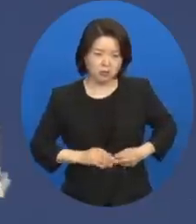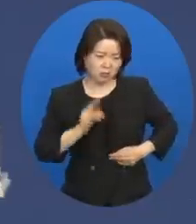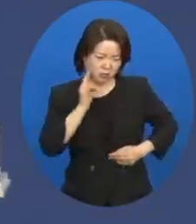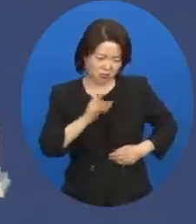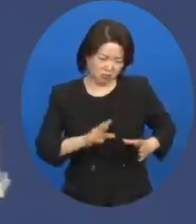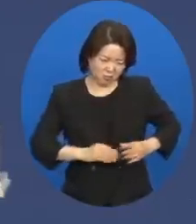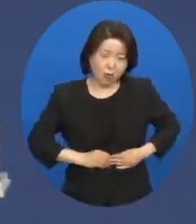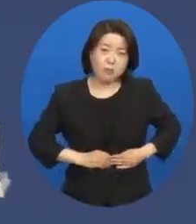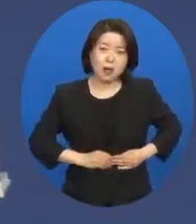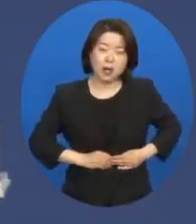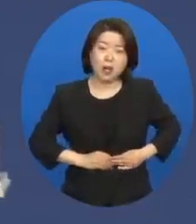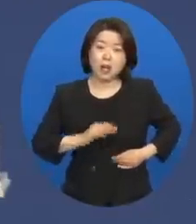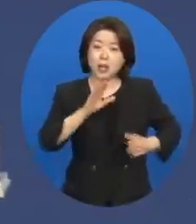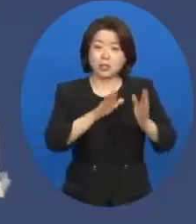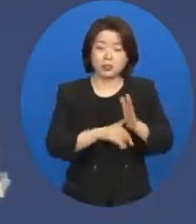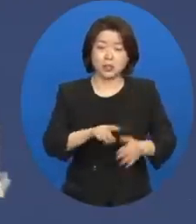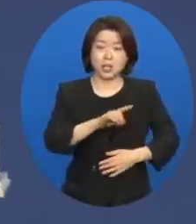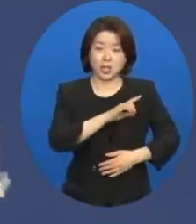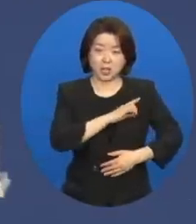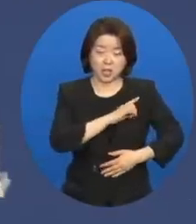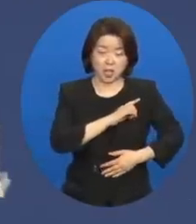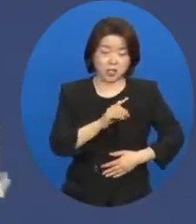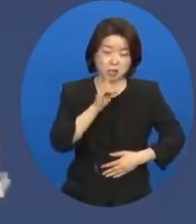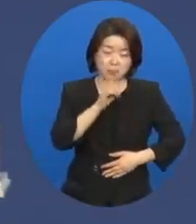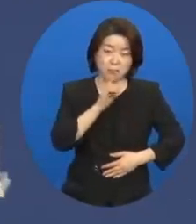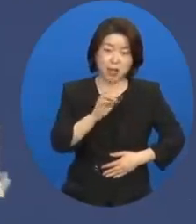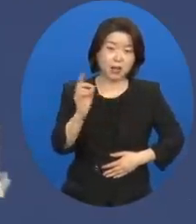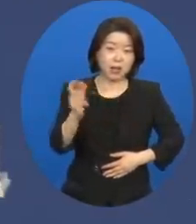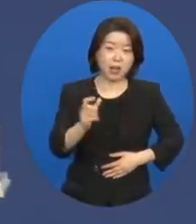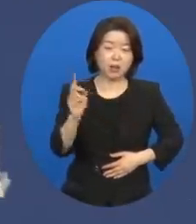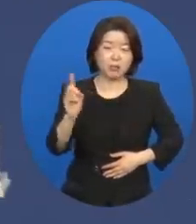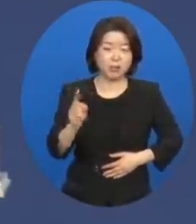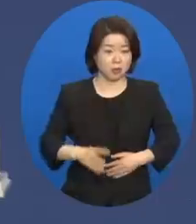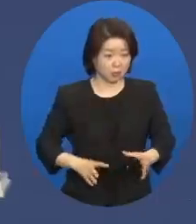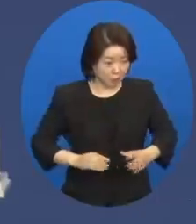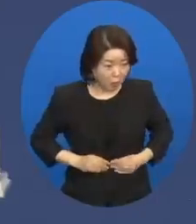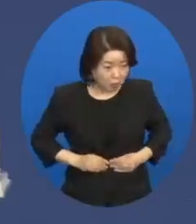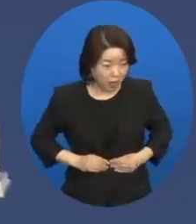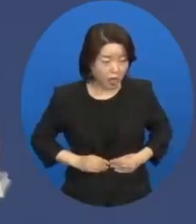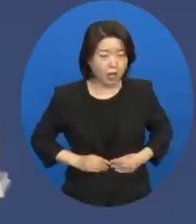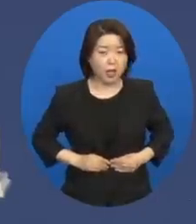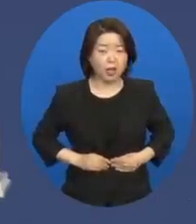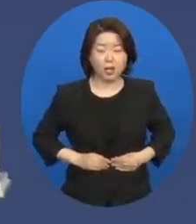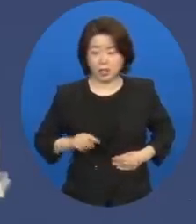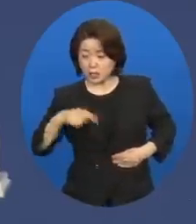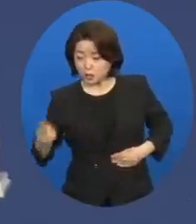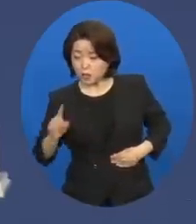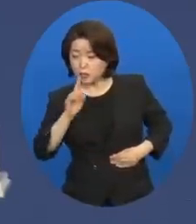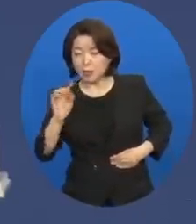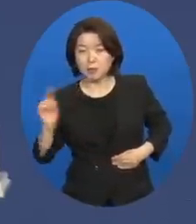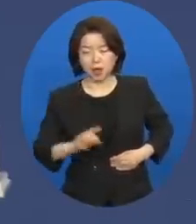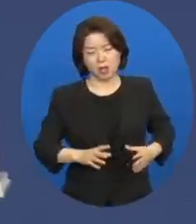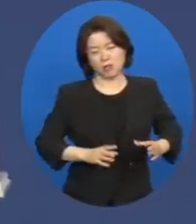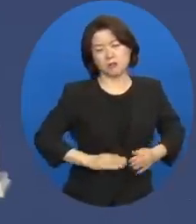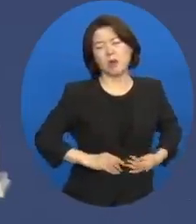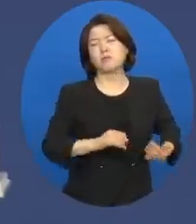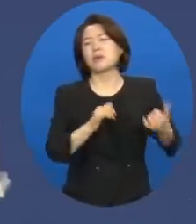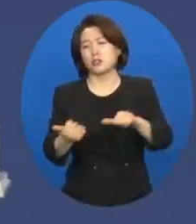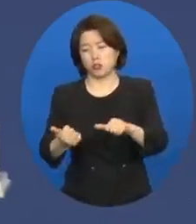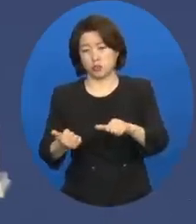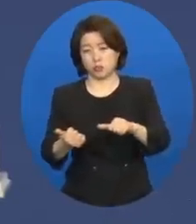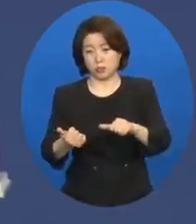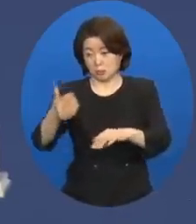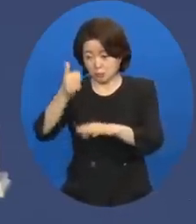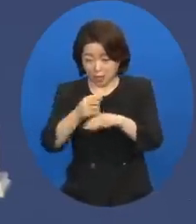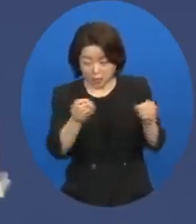배고프다 그럴 때 가장 강조하는 어법이 뭐죠? 배고파? 죽겠네. 그러니까 배고픈 것도 끝은